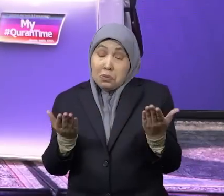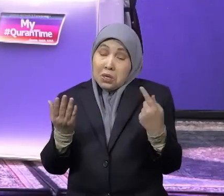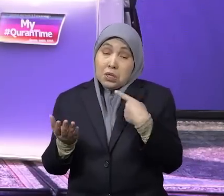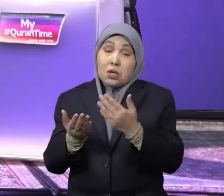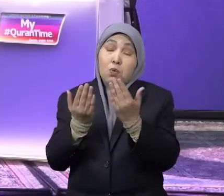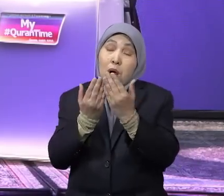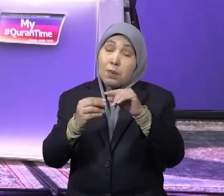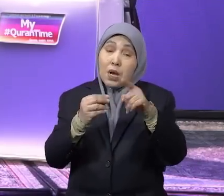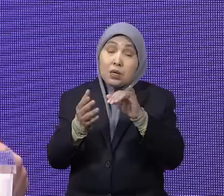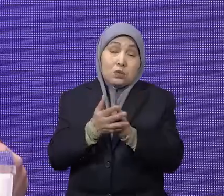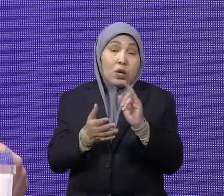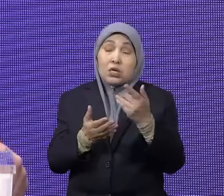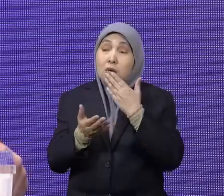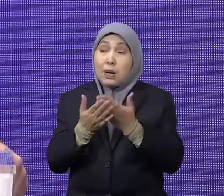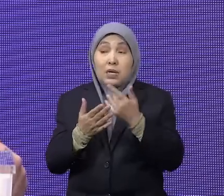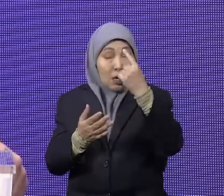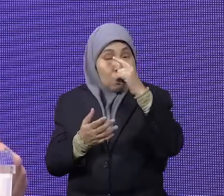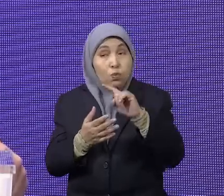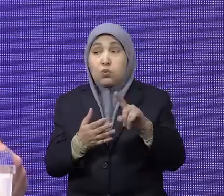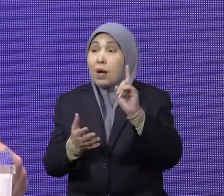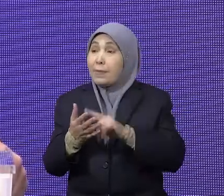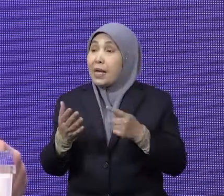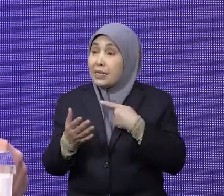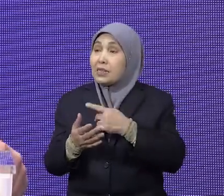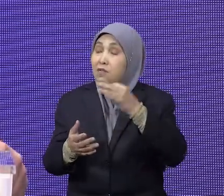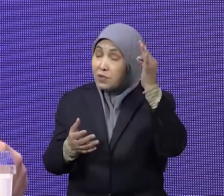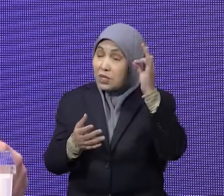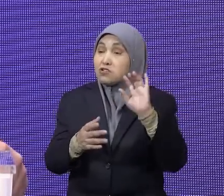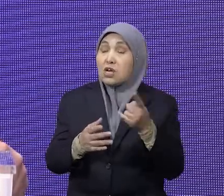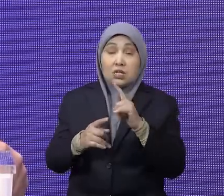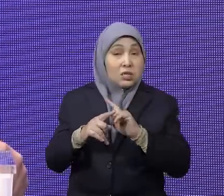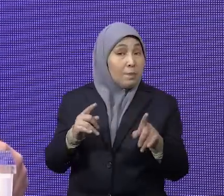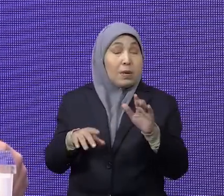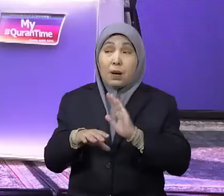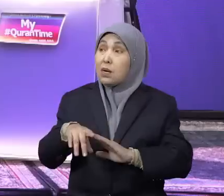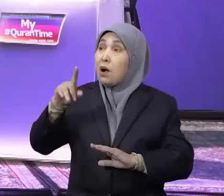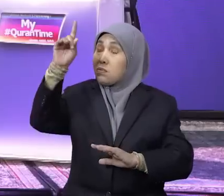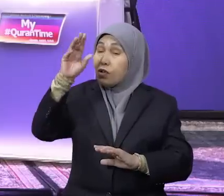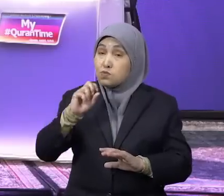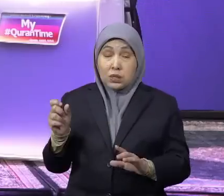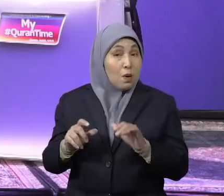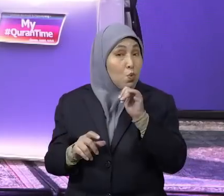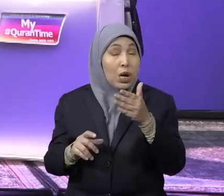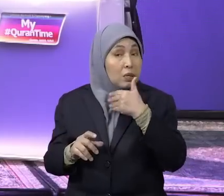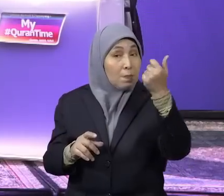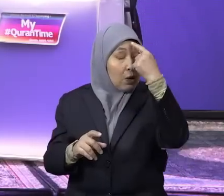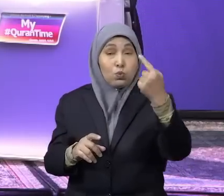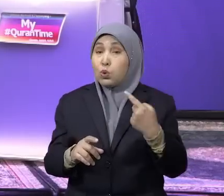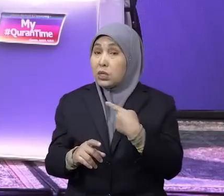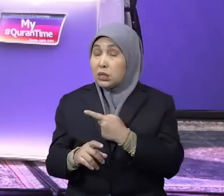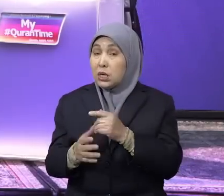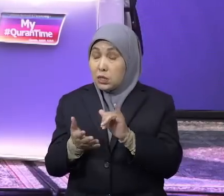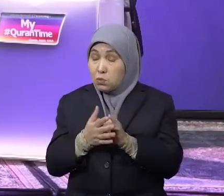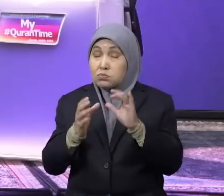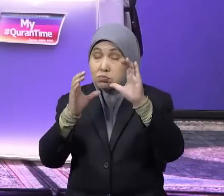doa perkara tersebut hanyalah kebaikan untuk apa yang kita fikirkan saja, tetapi di sisi Allah Ta'ala bukan yang terbaik untuk diri kita.